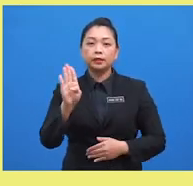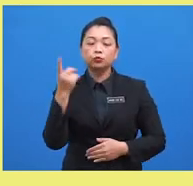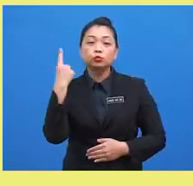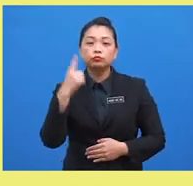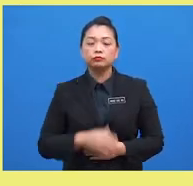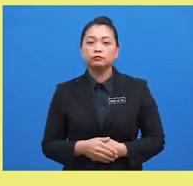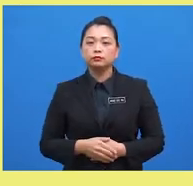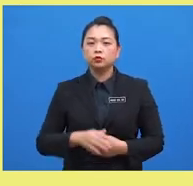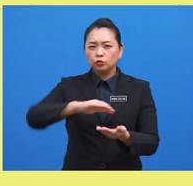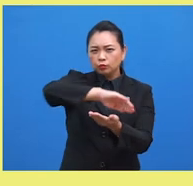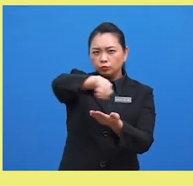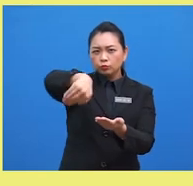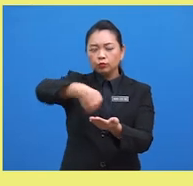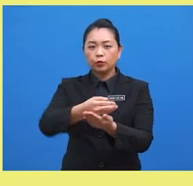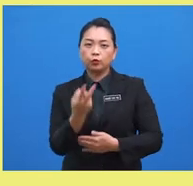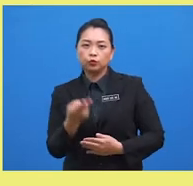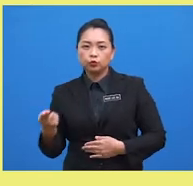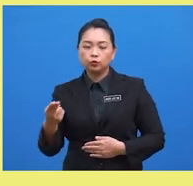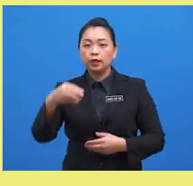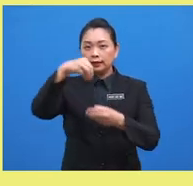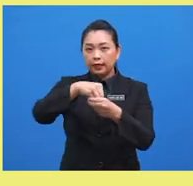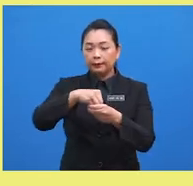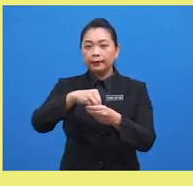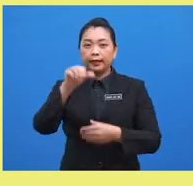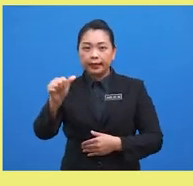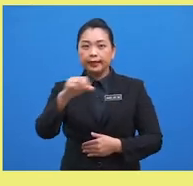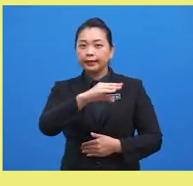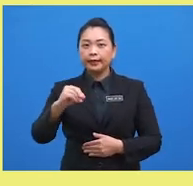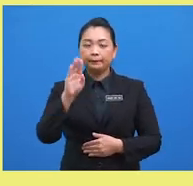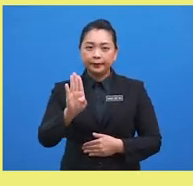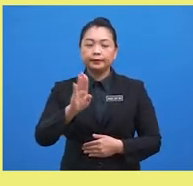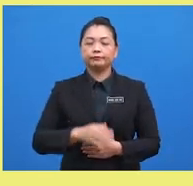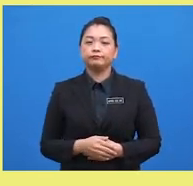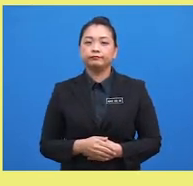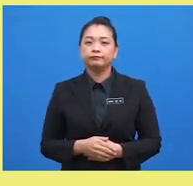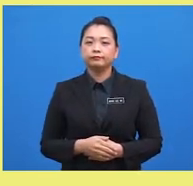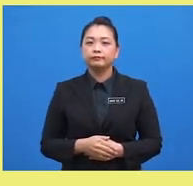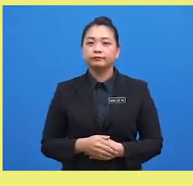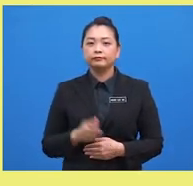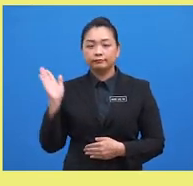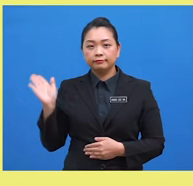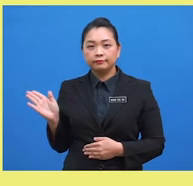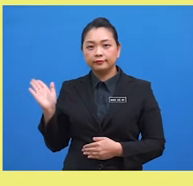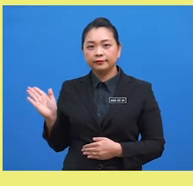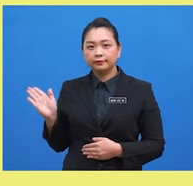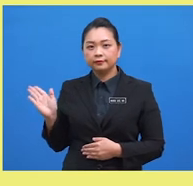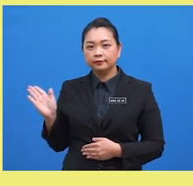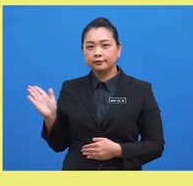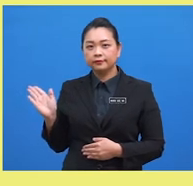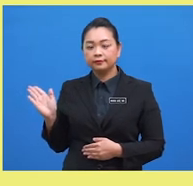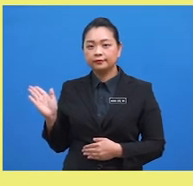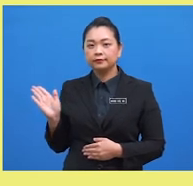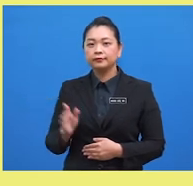gabungkan semua unsur dalam set A dan set B. Dapatkah kamu lihat unsur 5